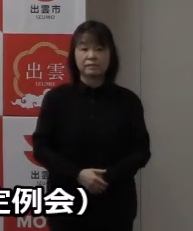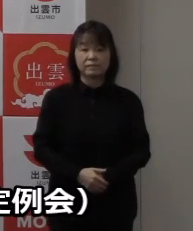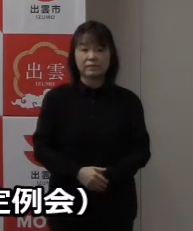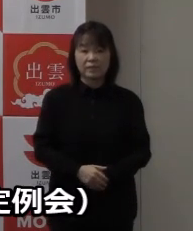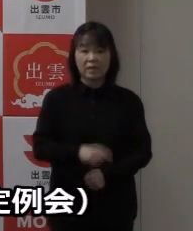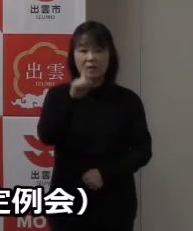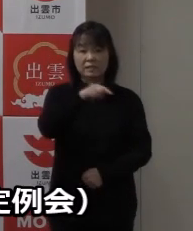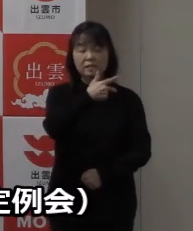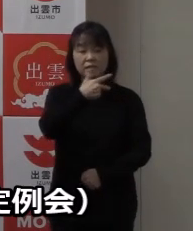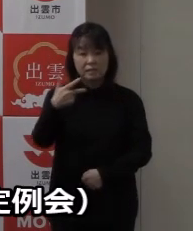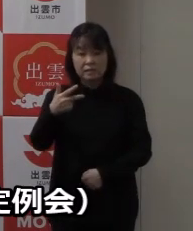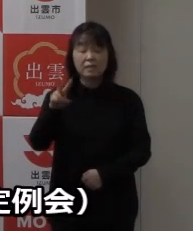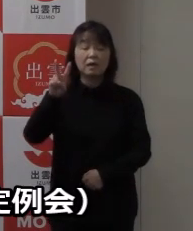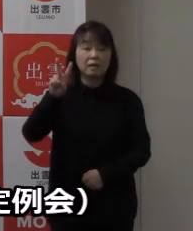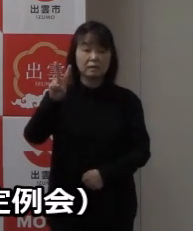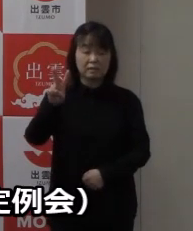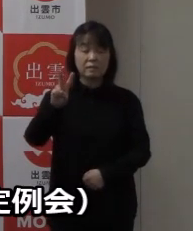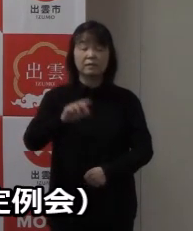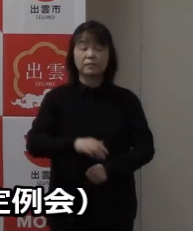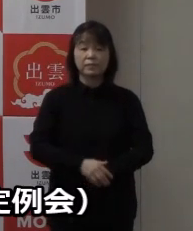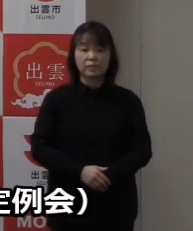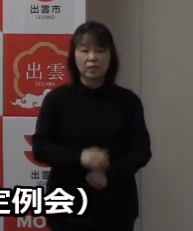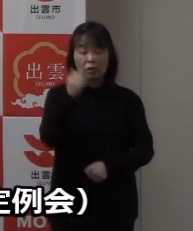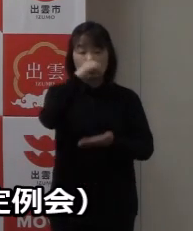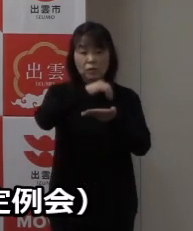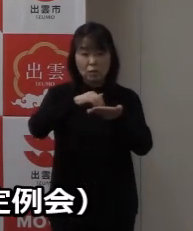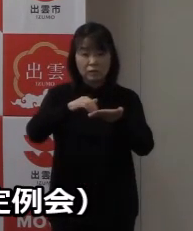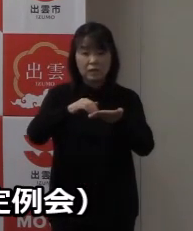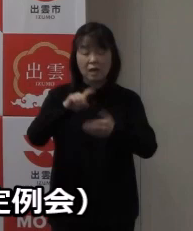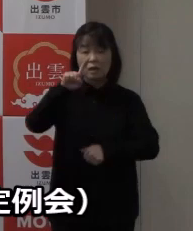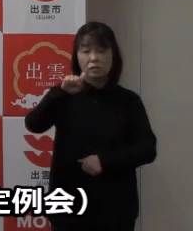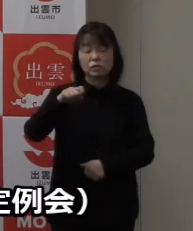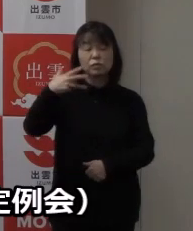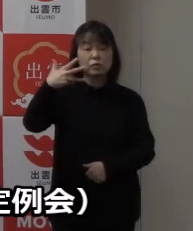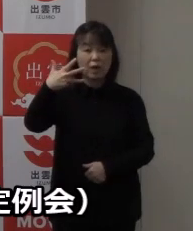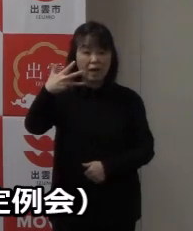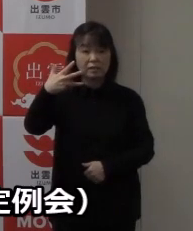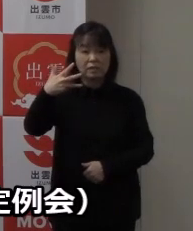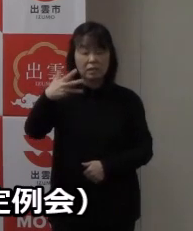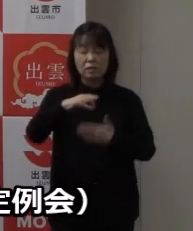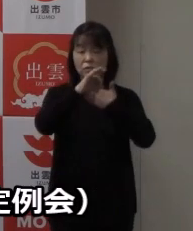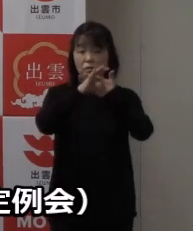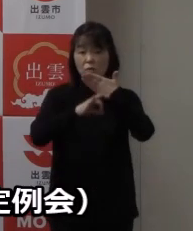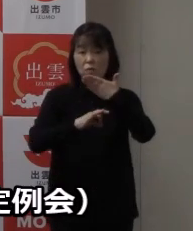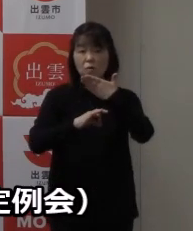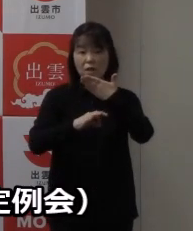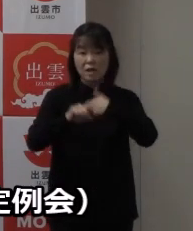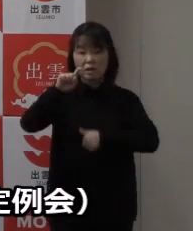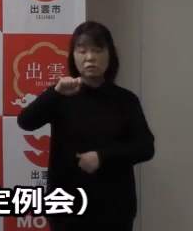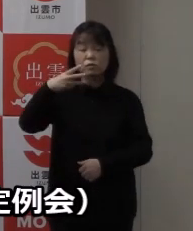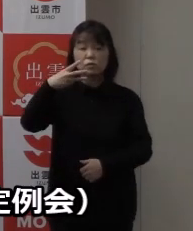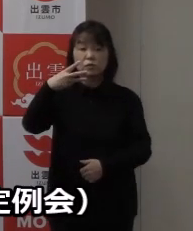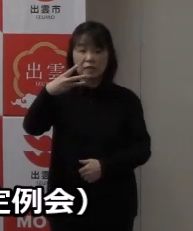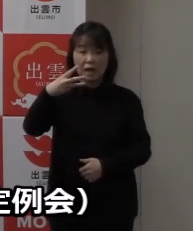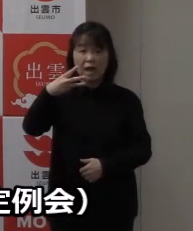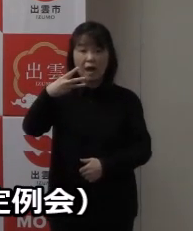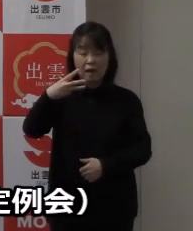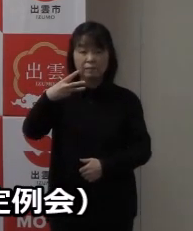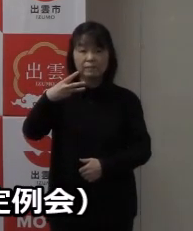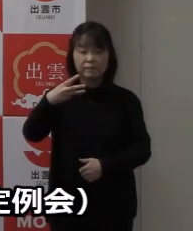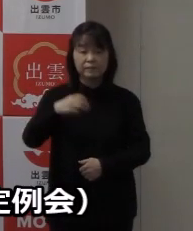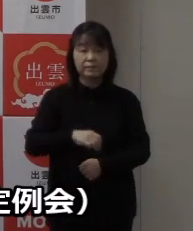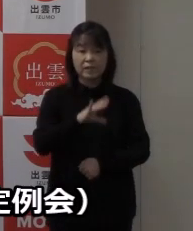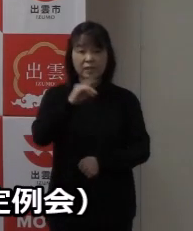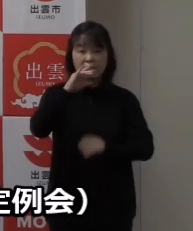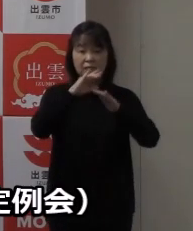人事案件が2件、予算案件が18件、条例案件が13件、単行議決